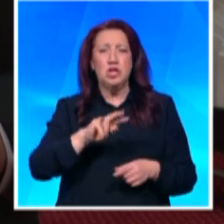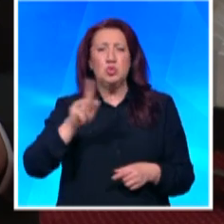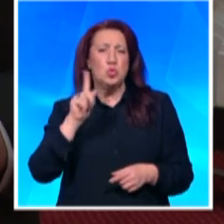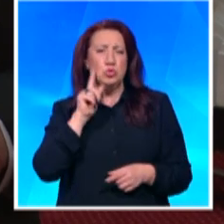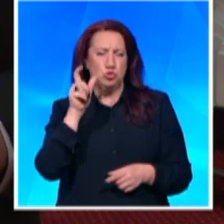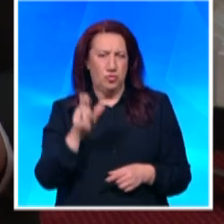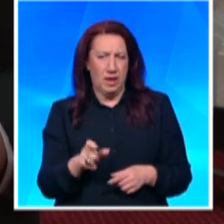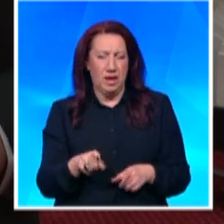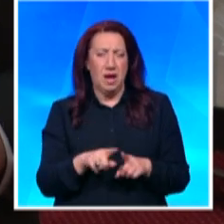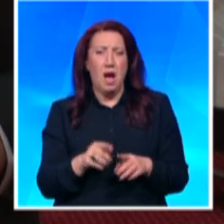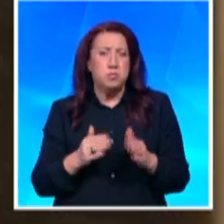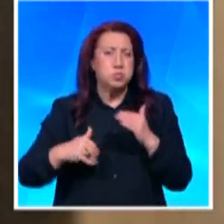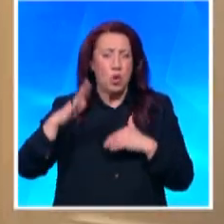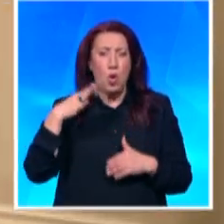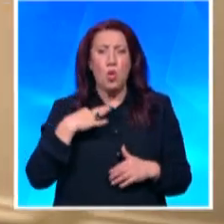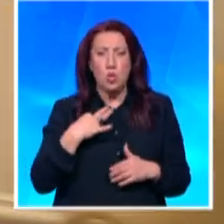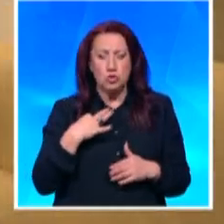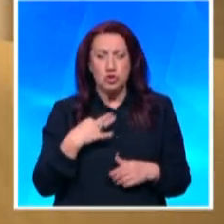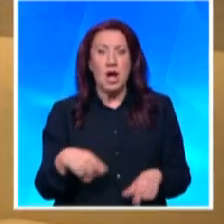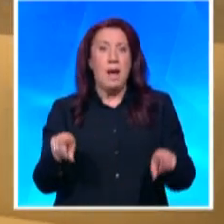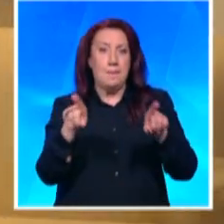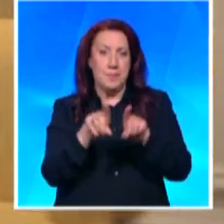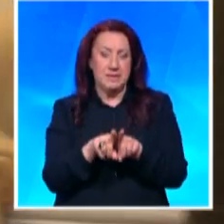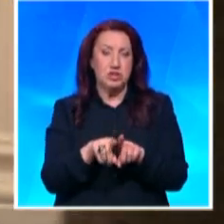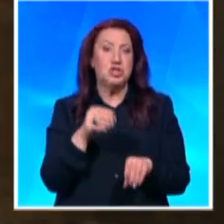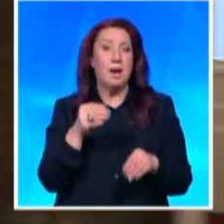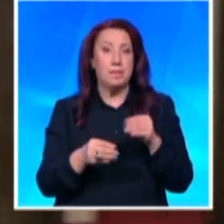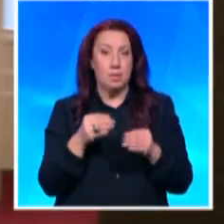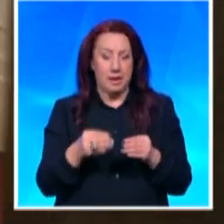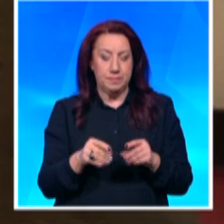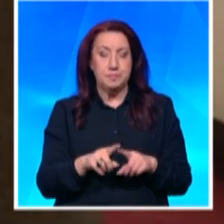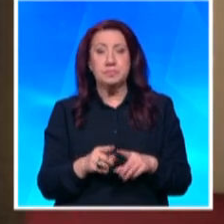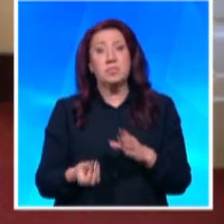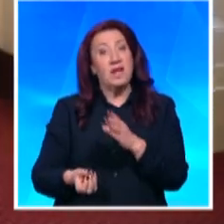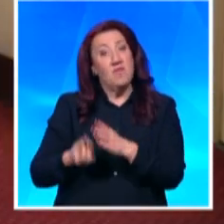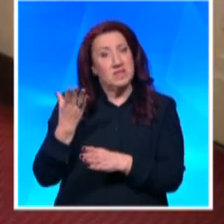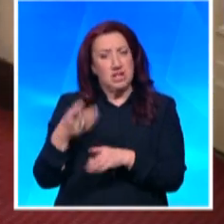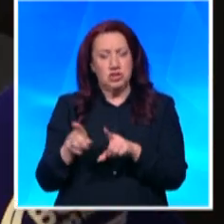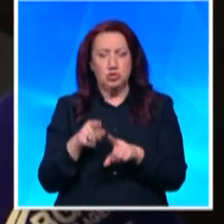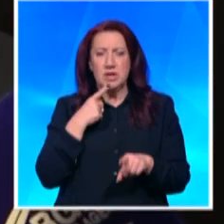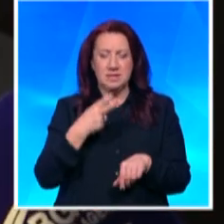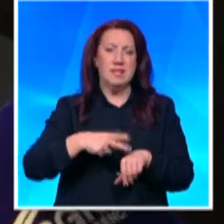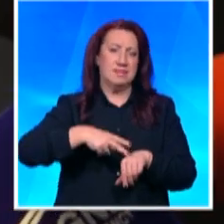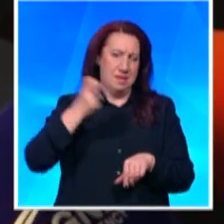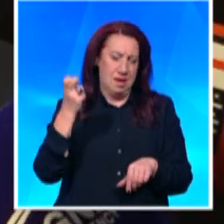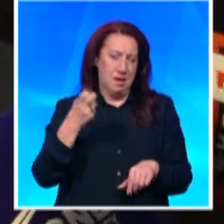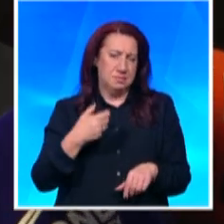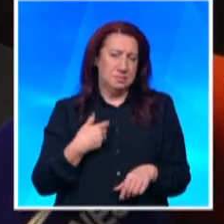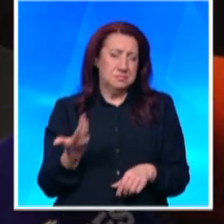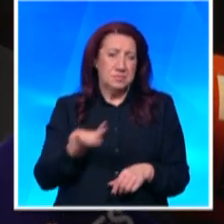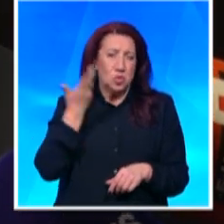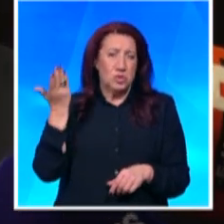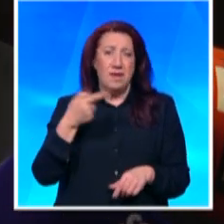по-лош, проблема е същия. И Възраждане казаха да на отстраняването на Иван Гешев. Ние това нещо говорим от няколко